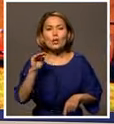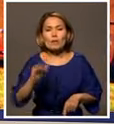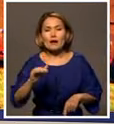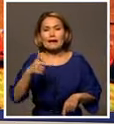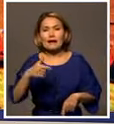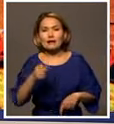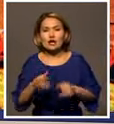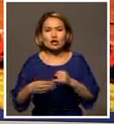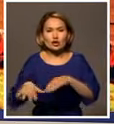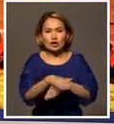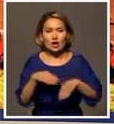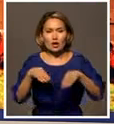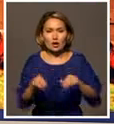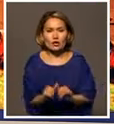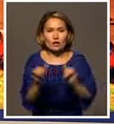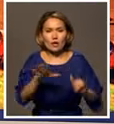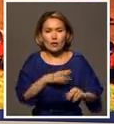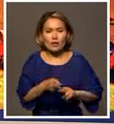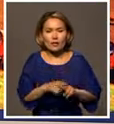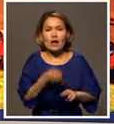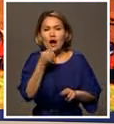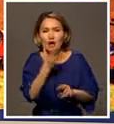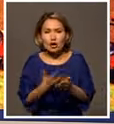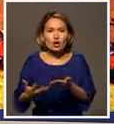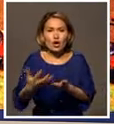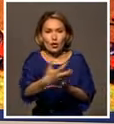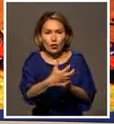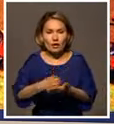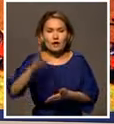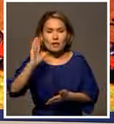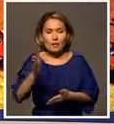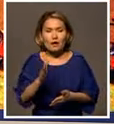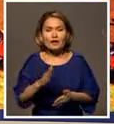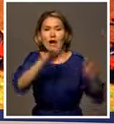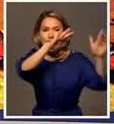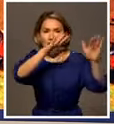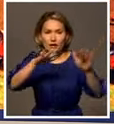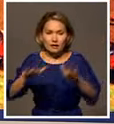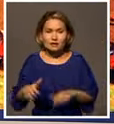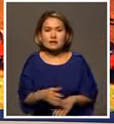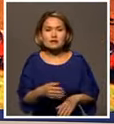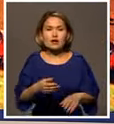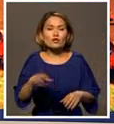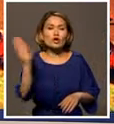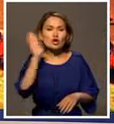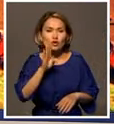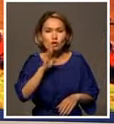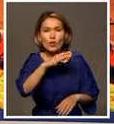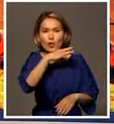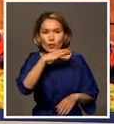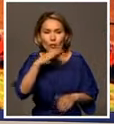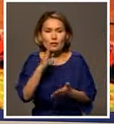ұлғайтылды. Дихандар ел ырысы алтын астықтан биыл мол өнім алуға үмітті. Себебі қыс қарлы болып, топыраққа ылғал молынан түсті. Дән